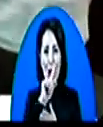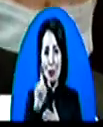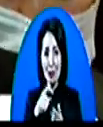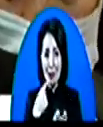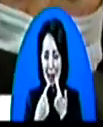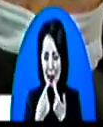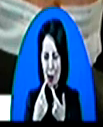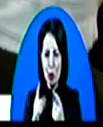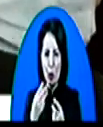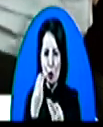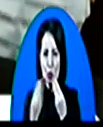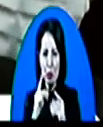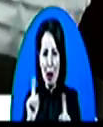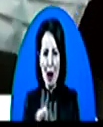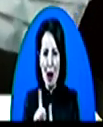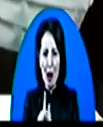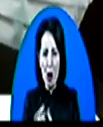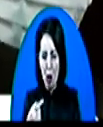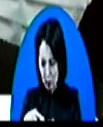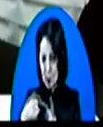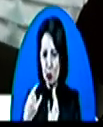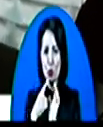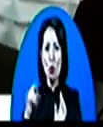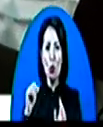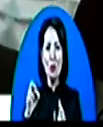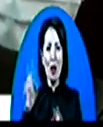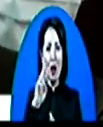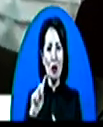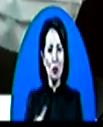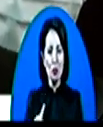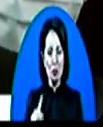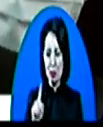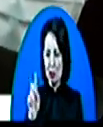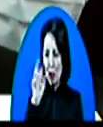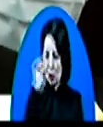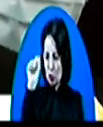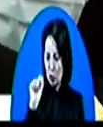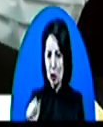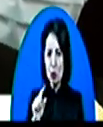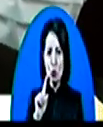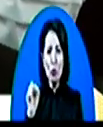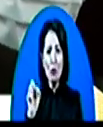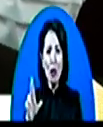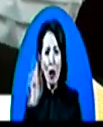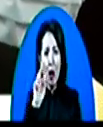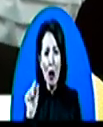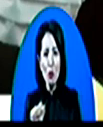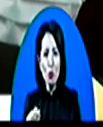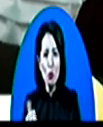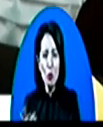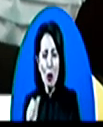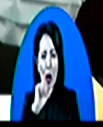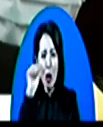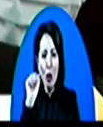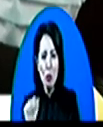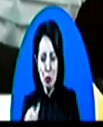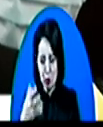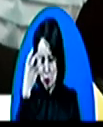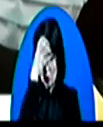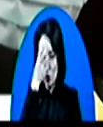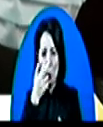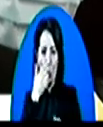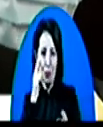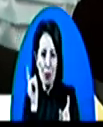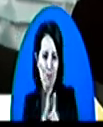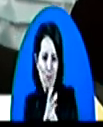явж байна. Гэтэл дахиад 100 сая асуудал гарч ирлээ. Дахиад энэ 100 сая асуудал юу вэ гэхээр дахиад төрийн одоо хууль бусаар авах имэл